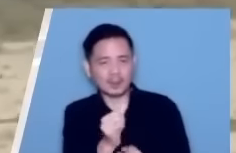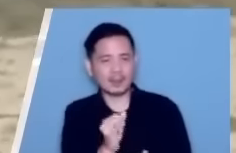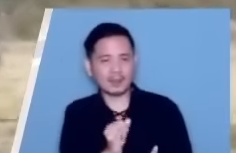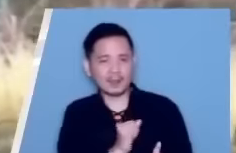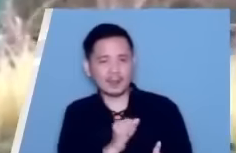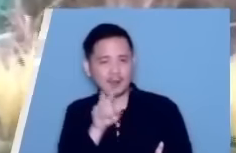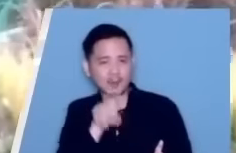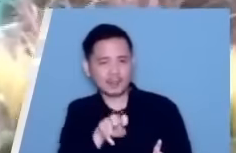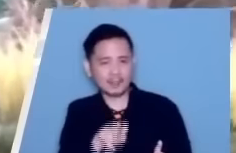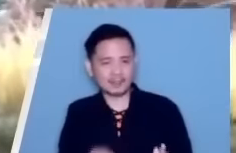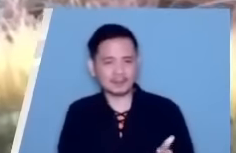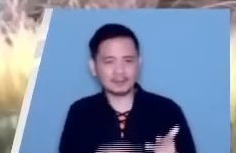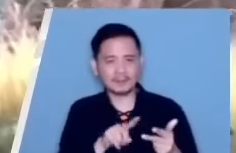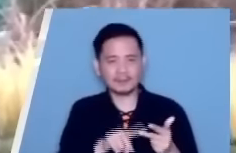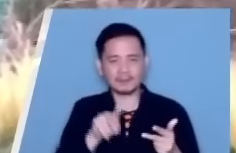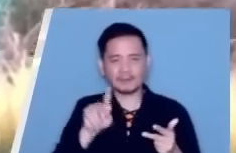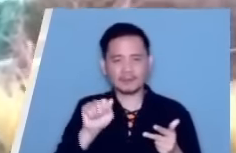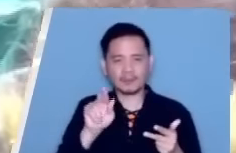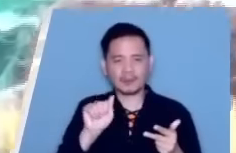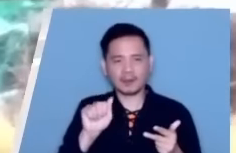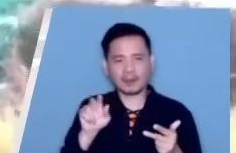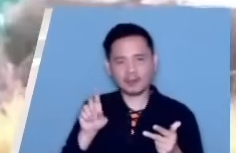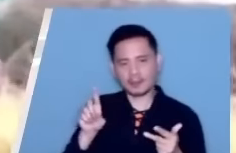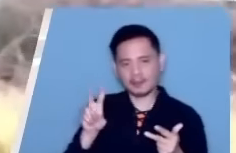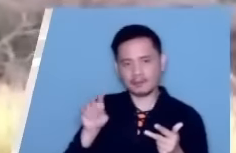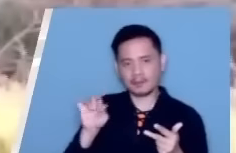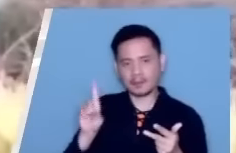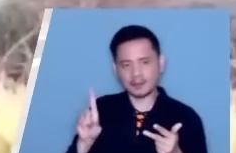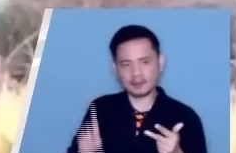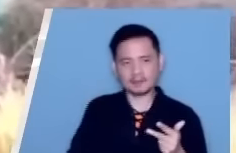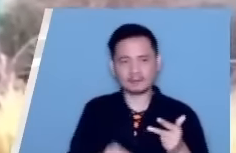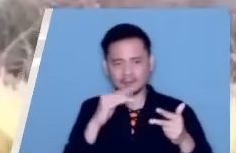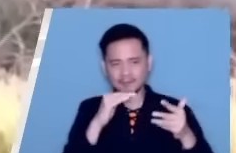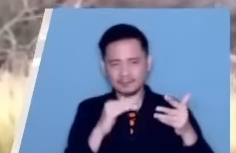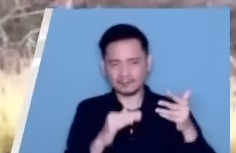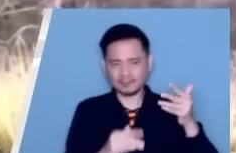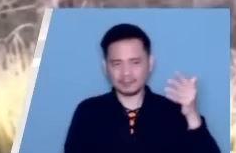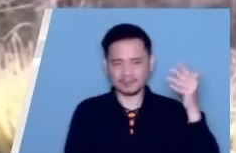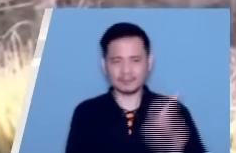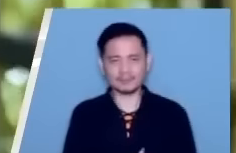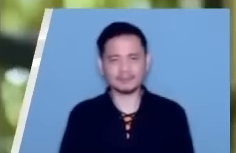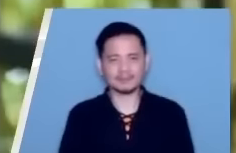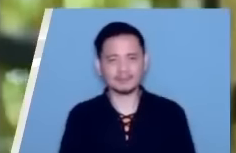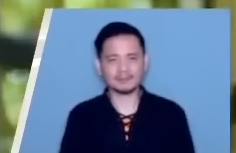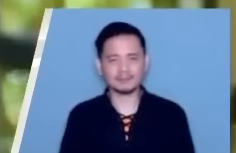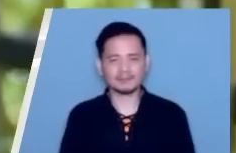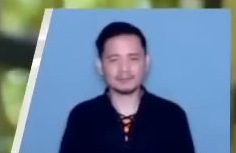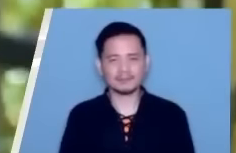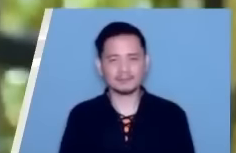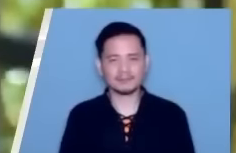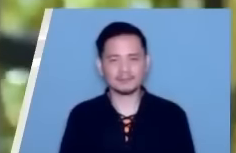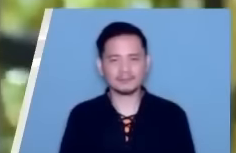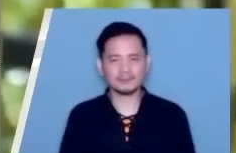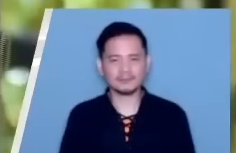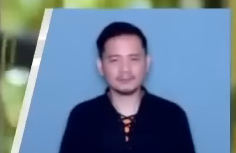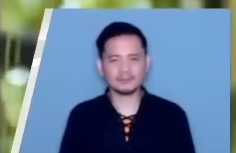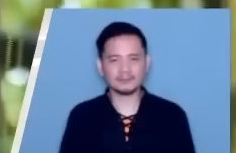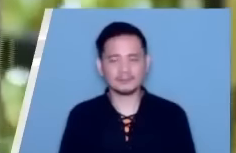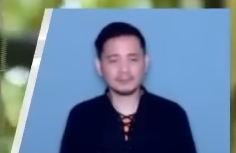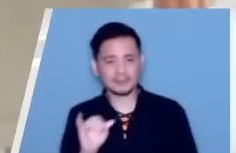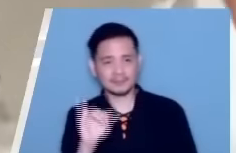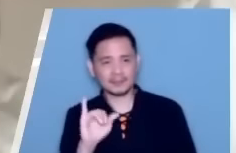Kara David ang Vanguard of reality award d para sa kanyang eyewitness episode na Magtanim Ay dibiro meriton health Education award d ang